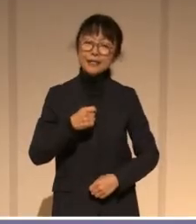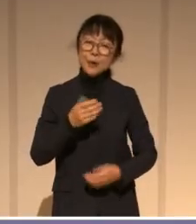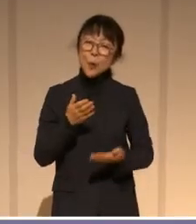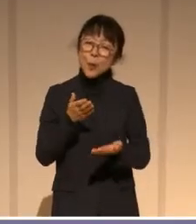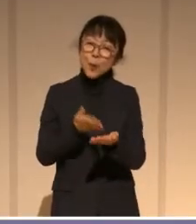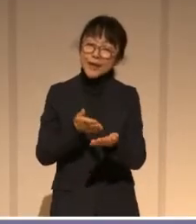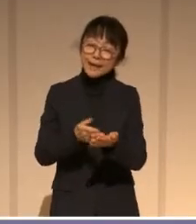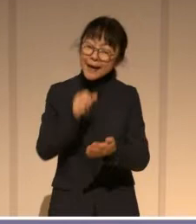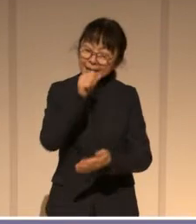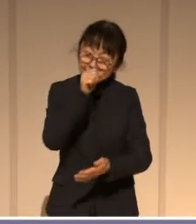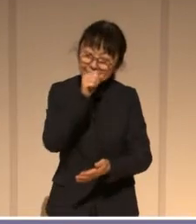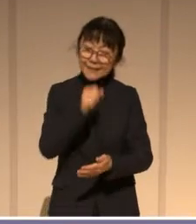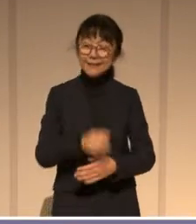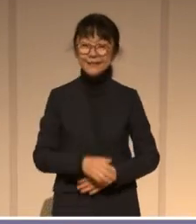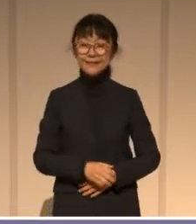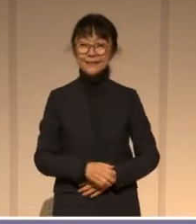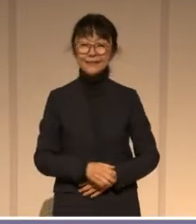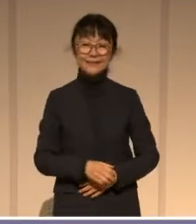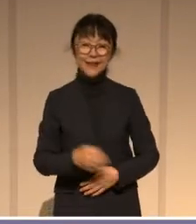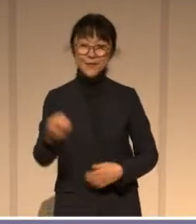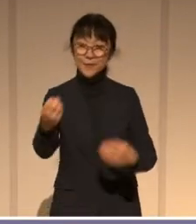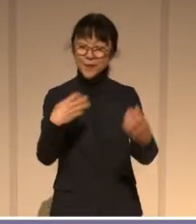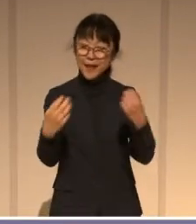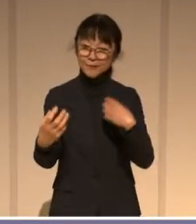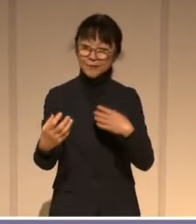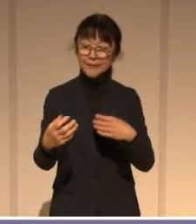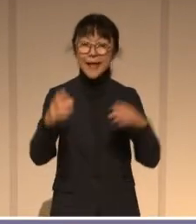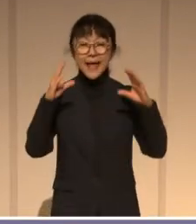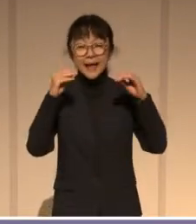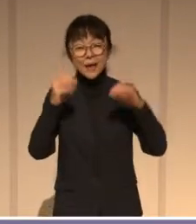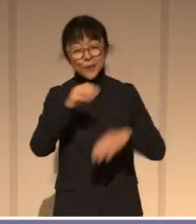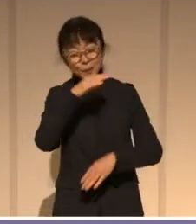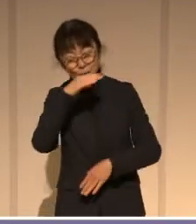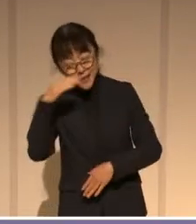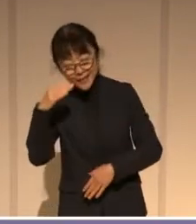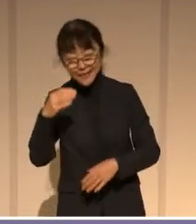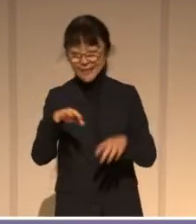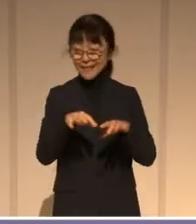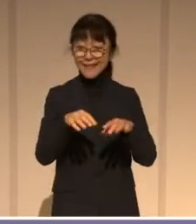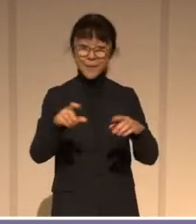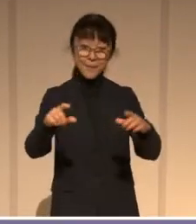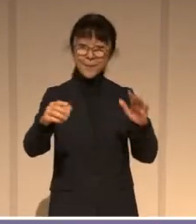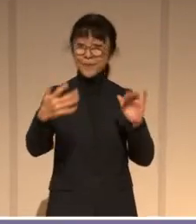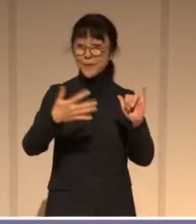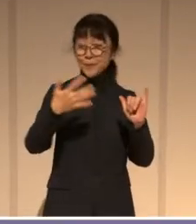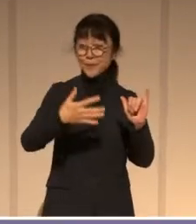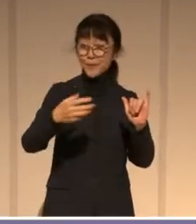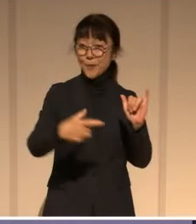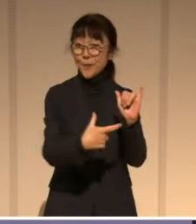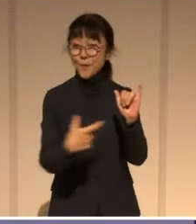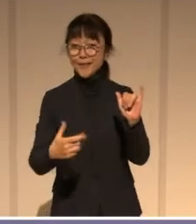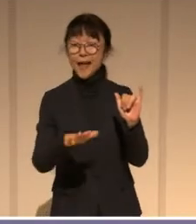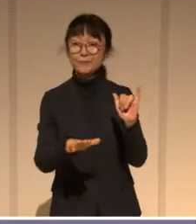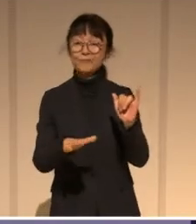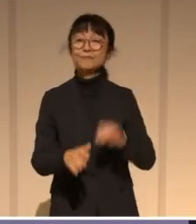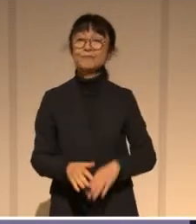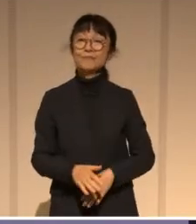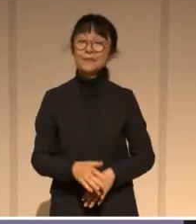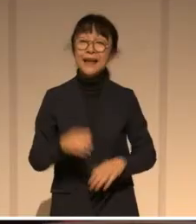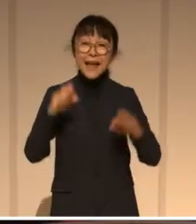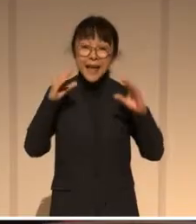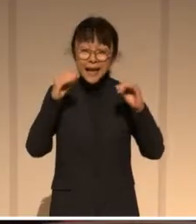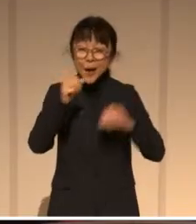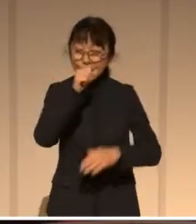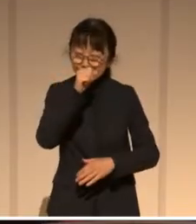ということかな払うところね笑顔も素敵とよくないがございますしているようですねやっぱり笑顔もいい